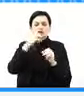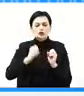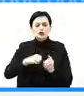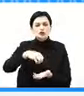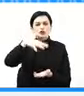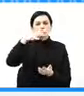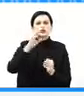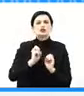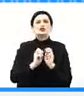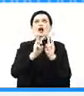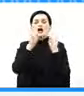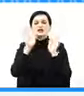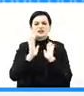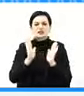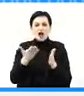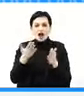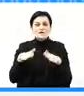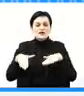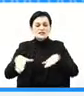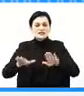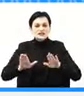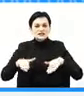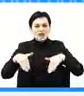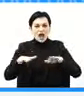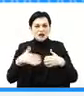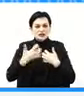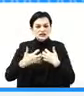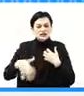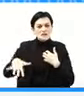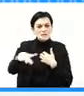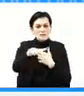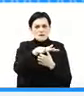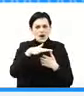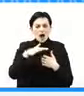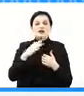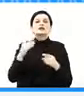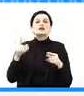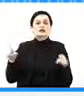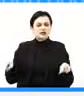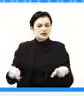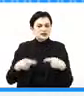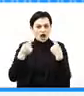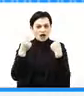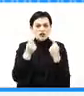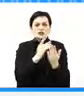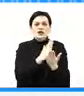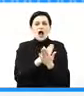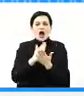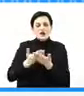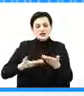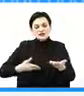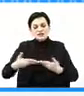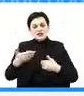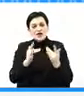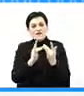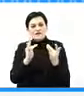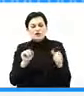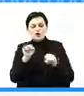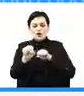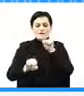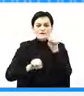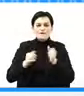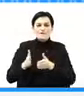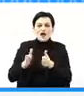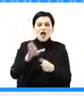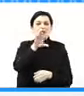გაკეთებული, სკეით პარკი მოეწყობა, გადმოსახედი ბაქანი, განახლდება არსებული საფეხმავლო ხიდი, ველობილიკი,